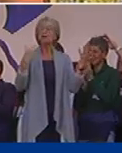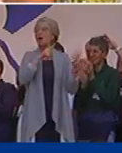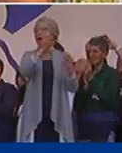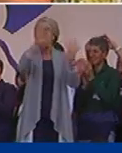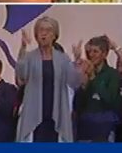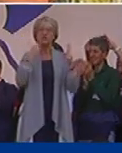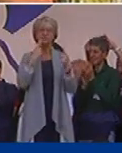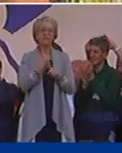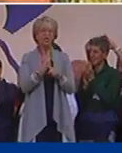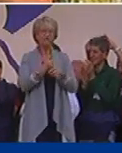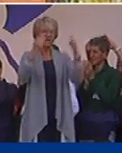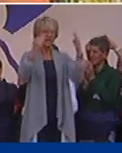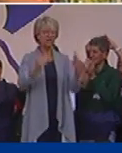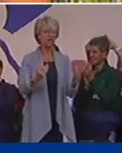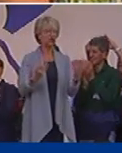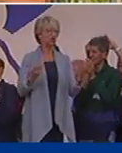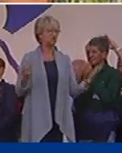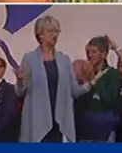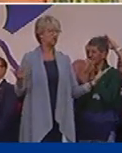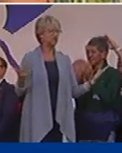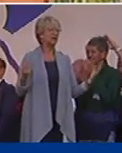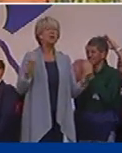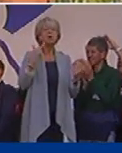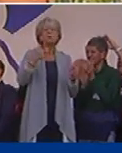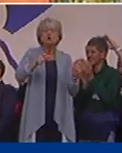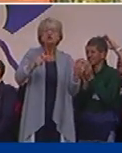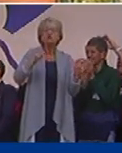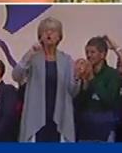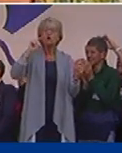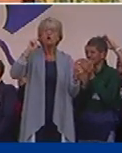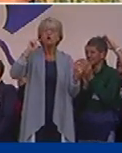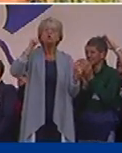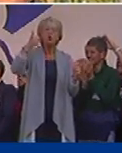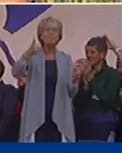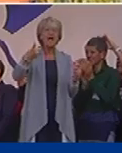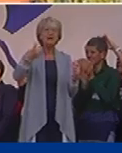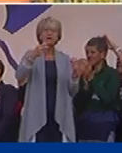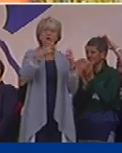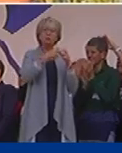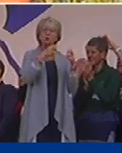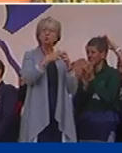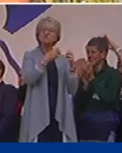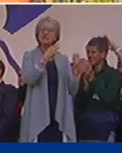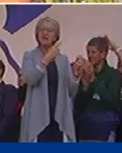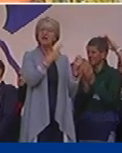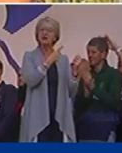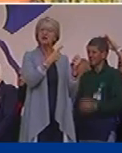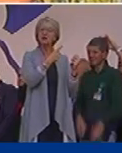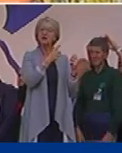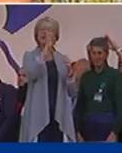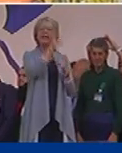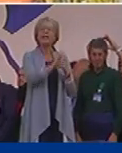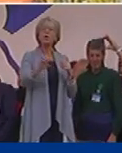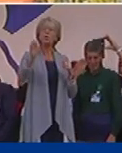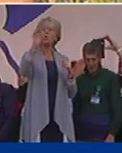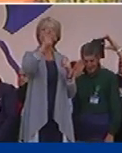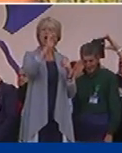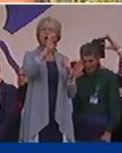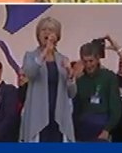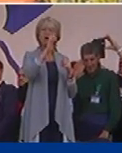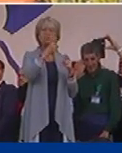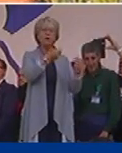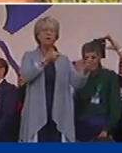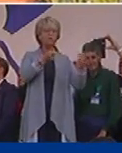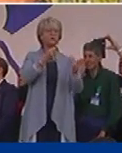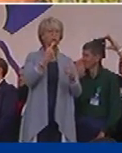decidere perché domani a Bruxelles l'Europa è governata